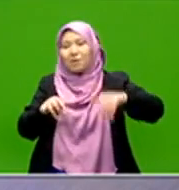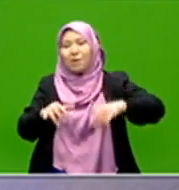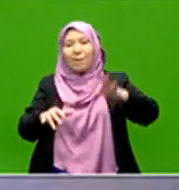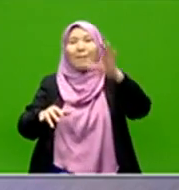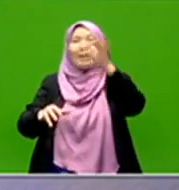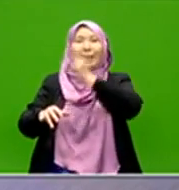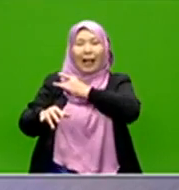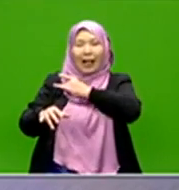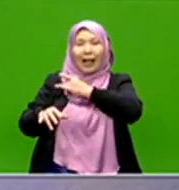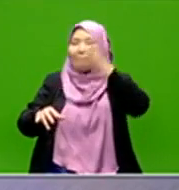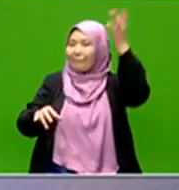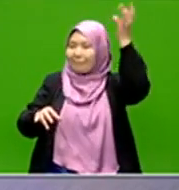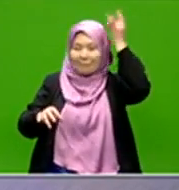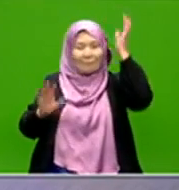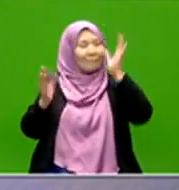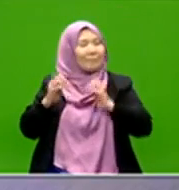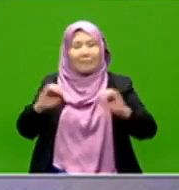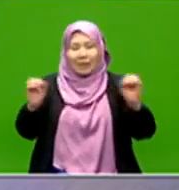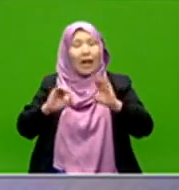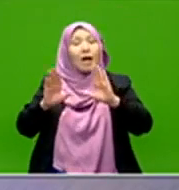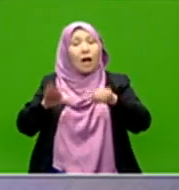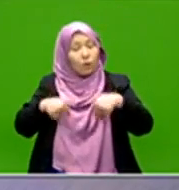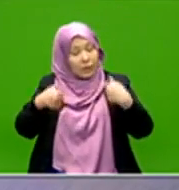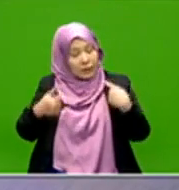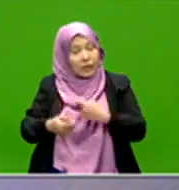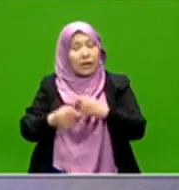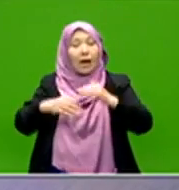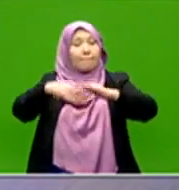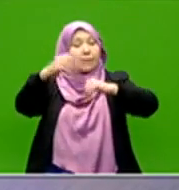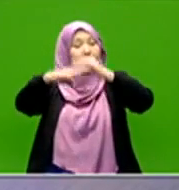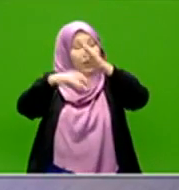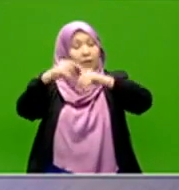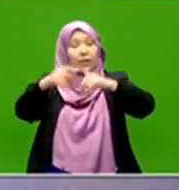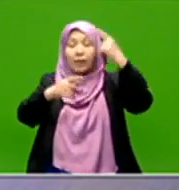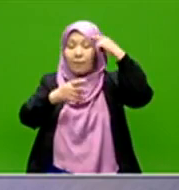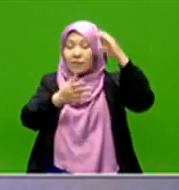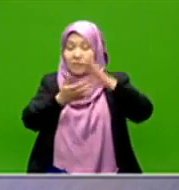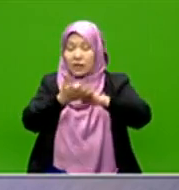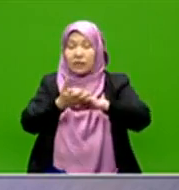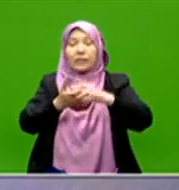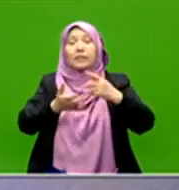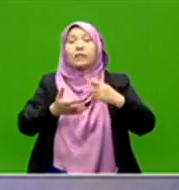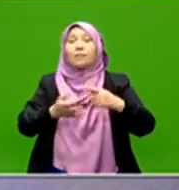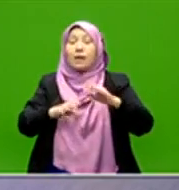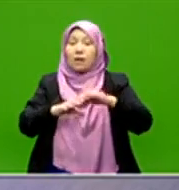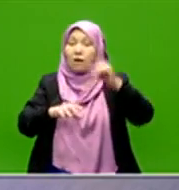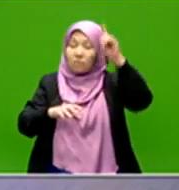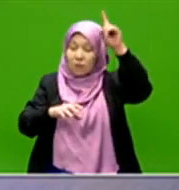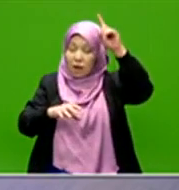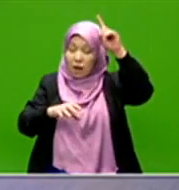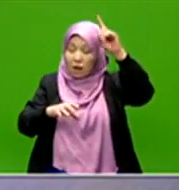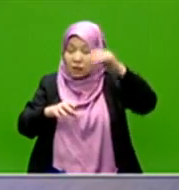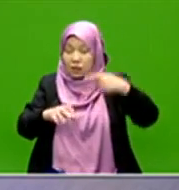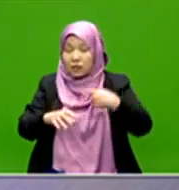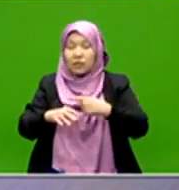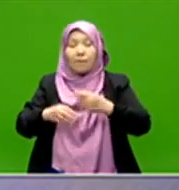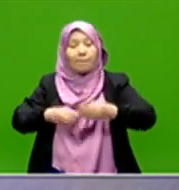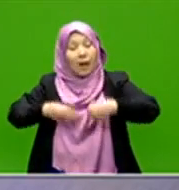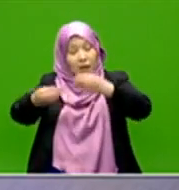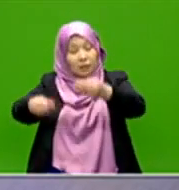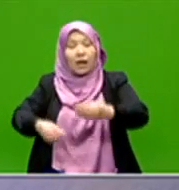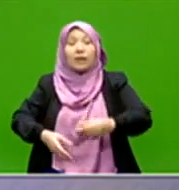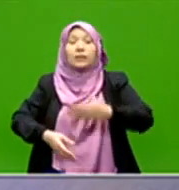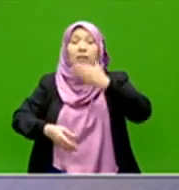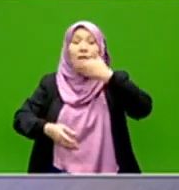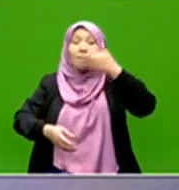lagi. Dan macam mana kita nak bina lagi takwa? Kita berikan yang terbaik. Banyakkan lagi derma kalau kita di Malaysia